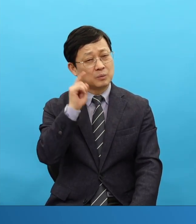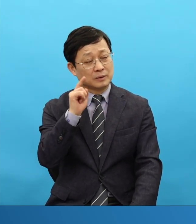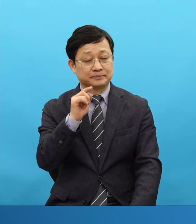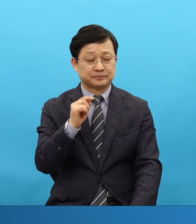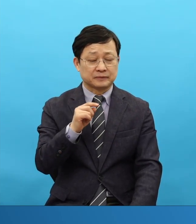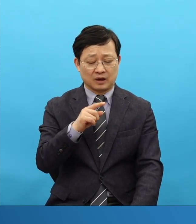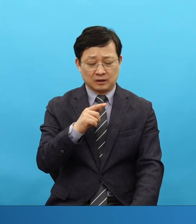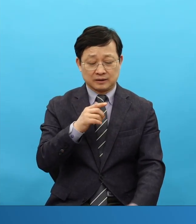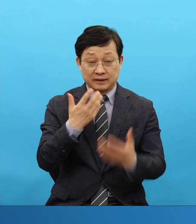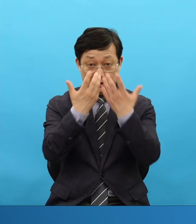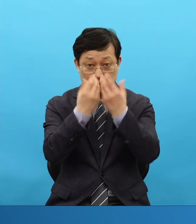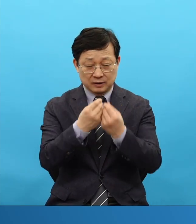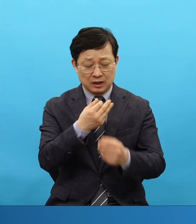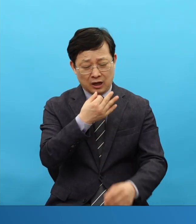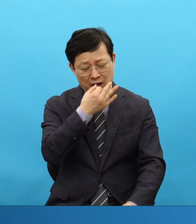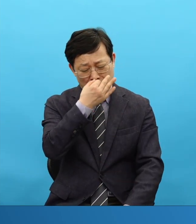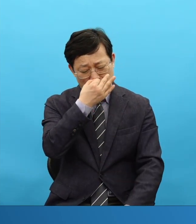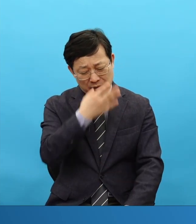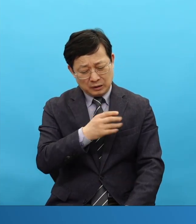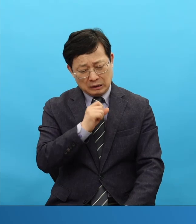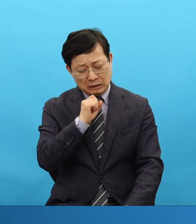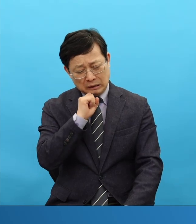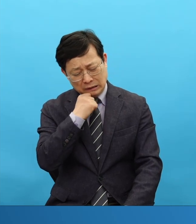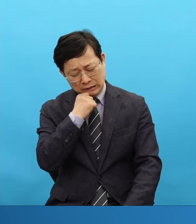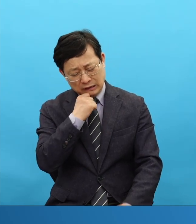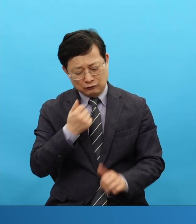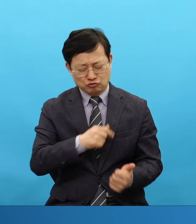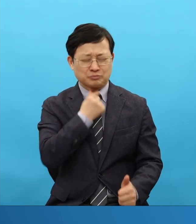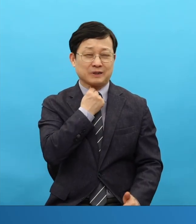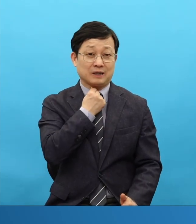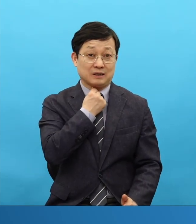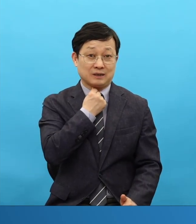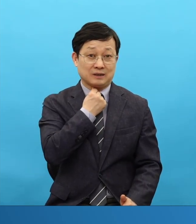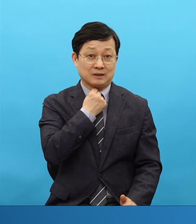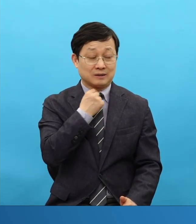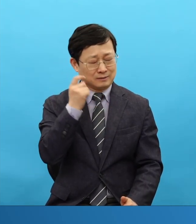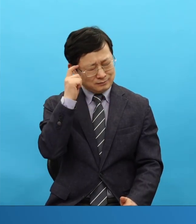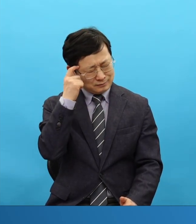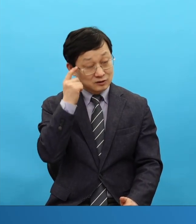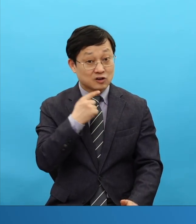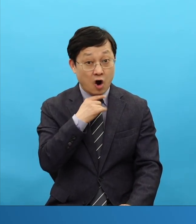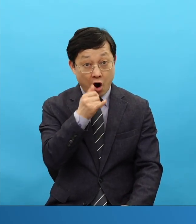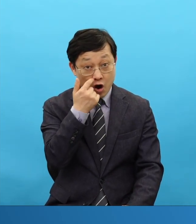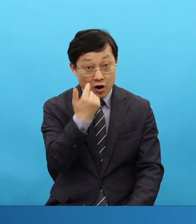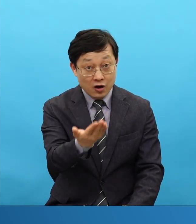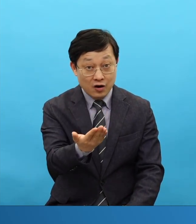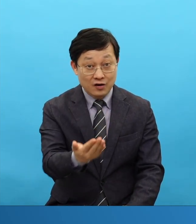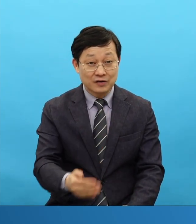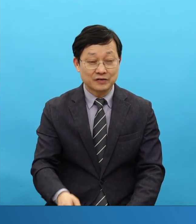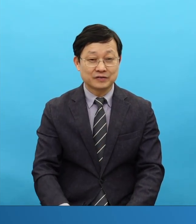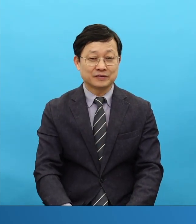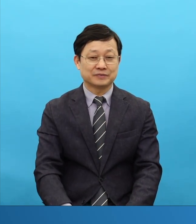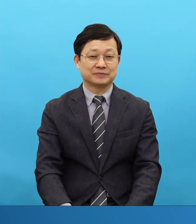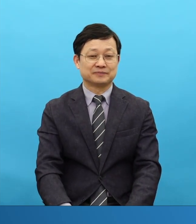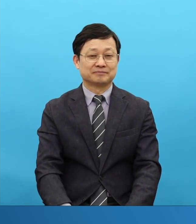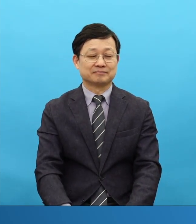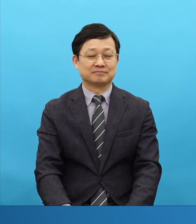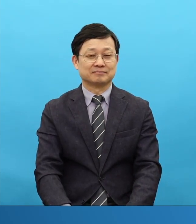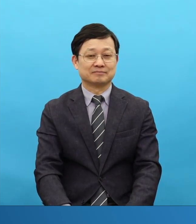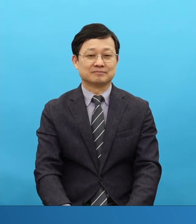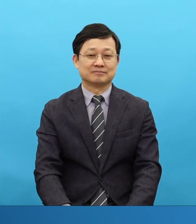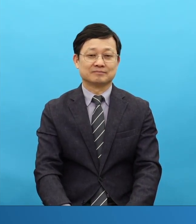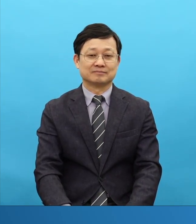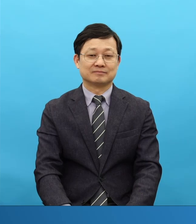너무 힘이 들어져서 가지고 나 죽었으면 좋겠다. So you're in 이런 such 생각 해본 difficulty. 적이 있습니까? Have you ever thought that you're in such difficulty, I just want to